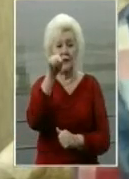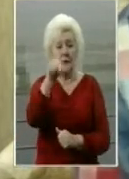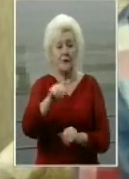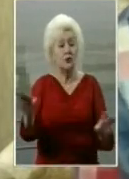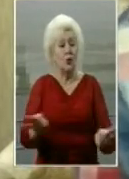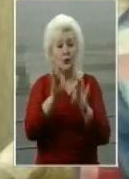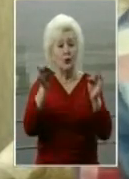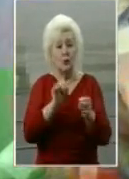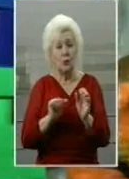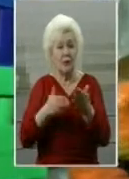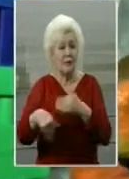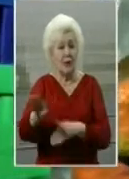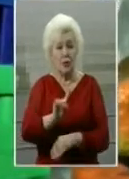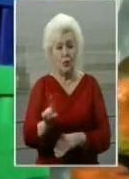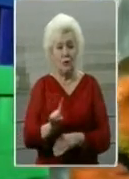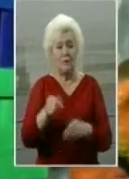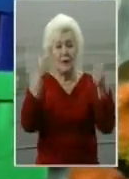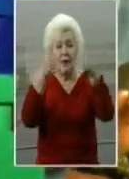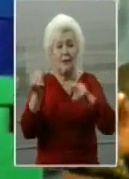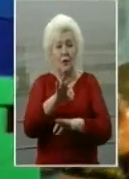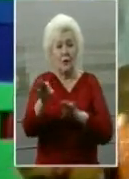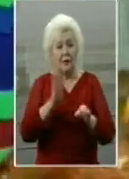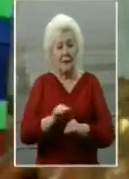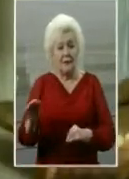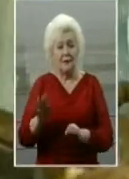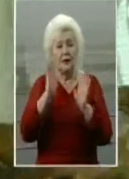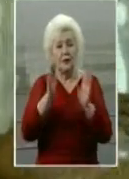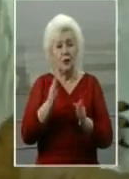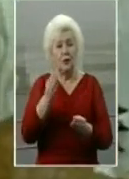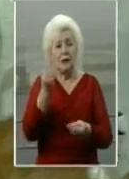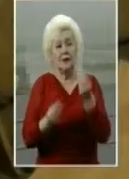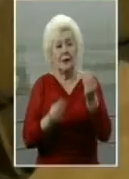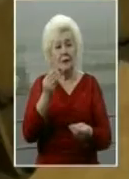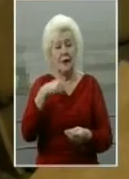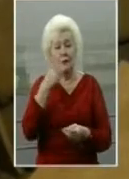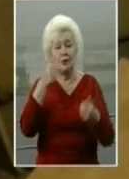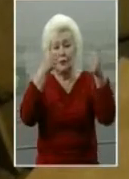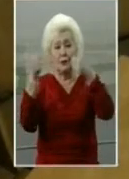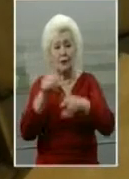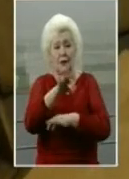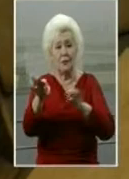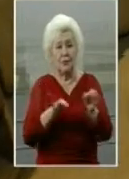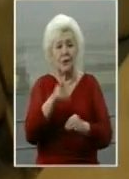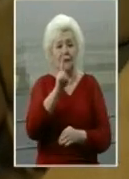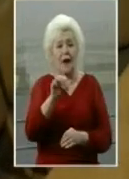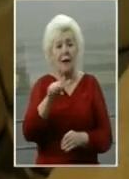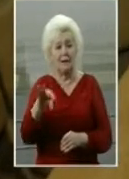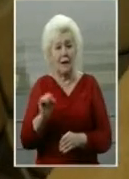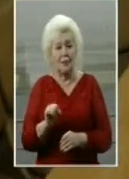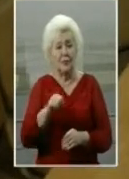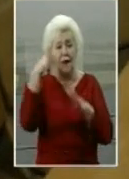цього нікуди не дітися. Фотографувати дітей можна тільки граючи, говорить фотографиня проекту Катерина Артеменко.